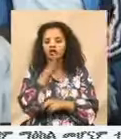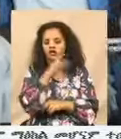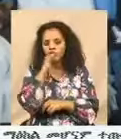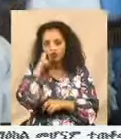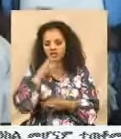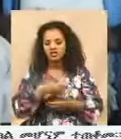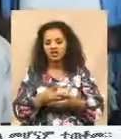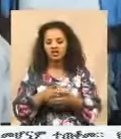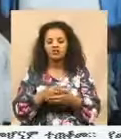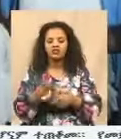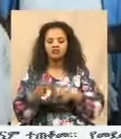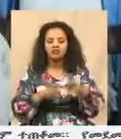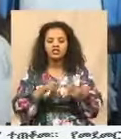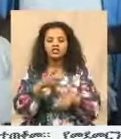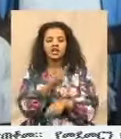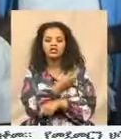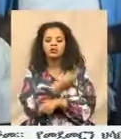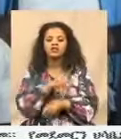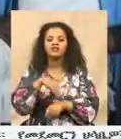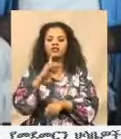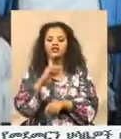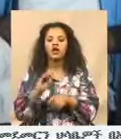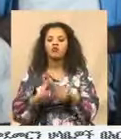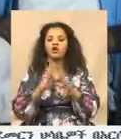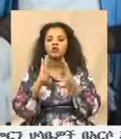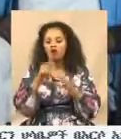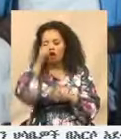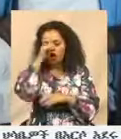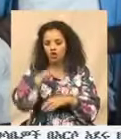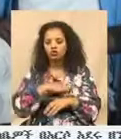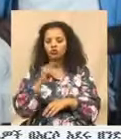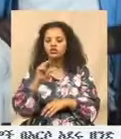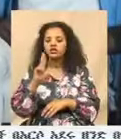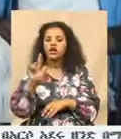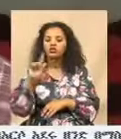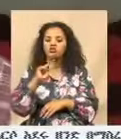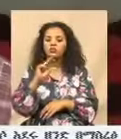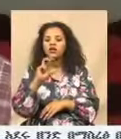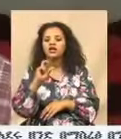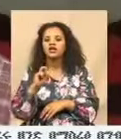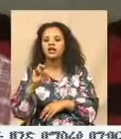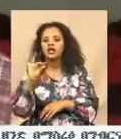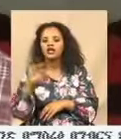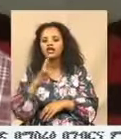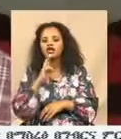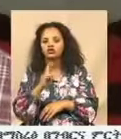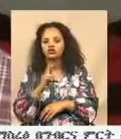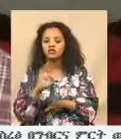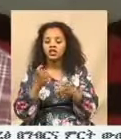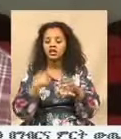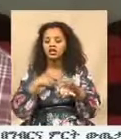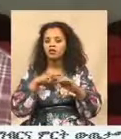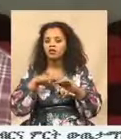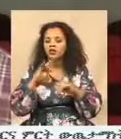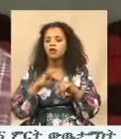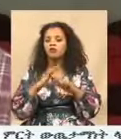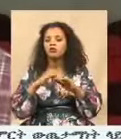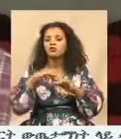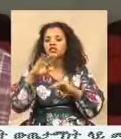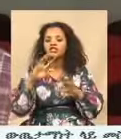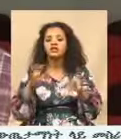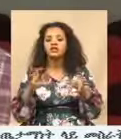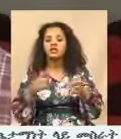ህጻናት ዳይሬክቶሬት የክትባት ከፍተኛ ባለሙያ አቶ ብርሃኑ በቀለ ናቸው። ሚዲያ ደግሞ ከኛ በበለጠ ከባለሙያው በበለጠ